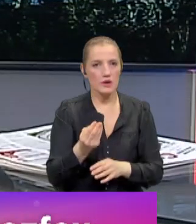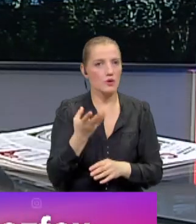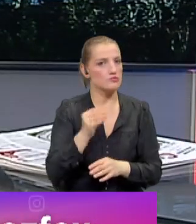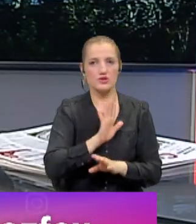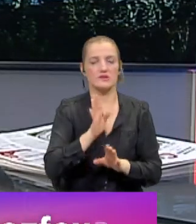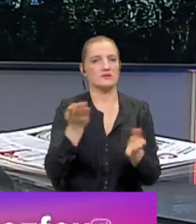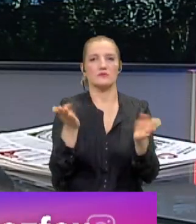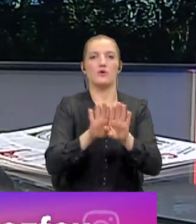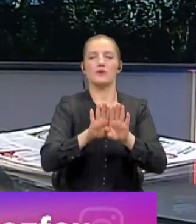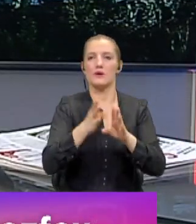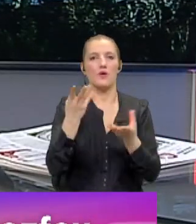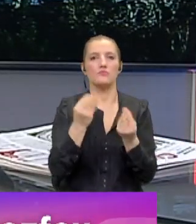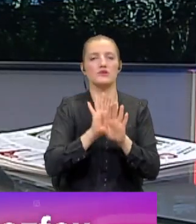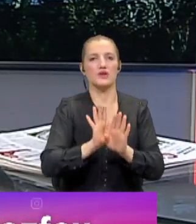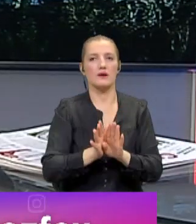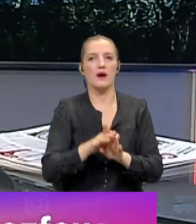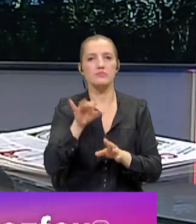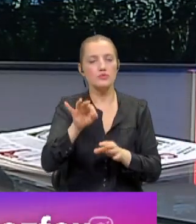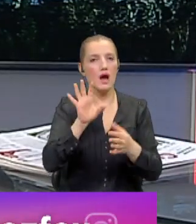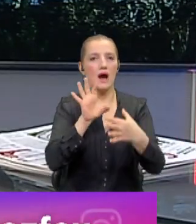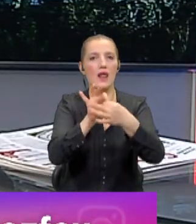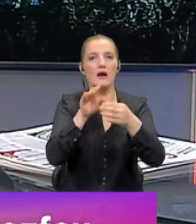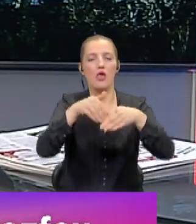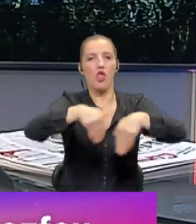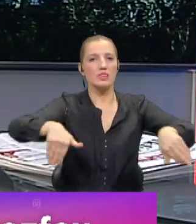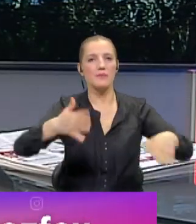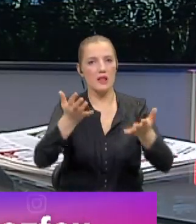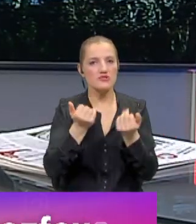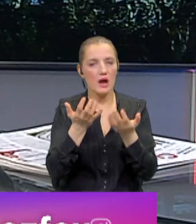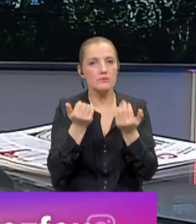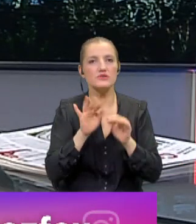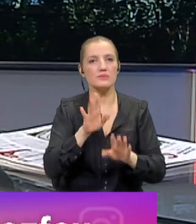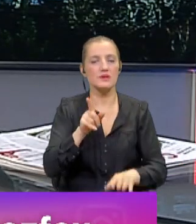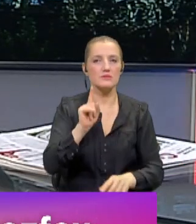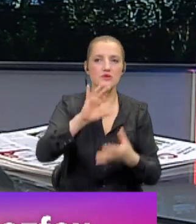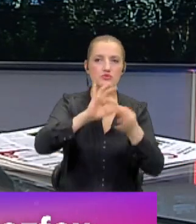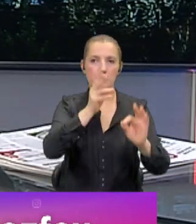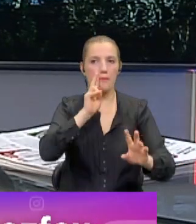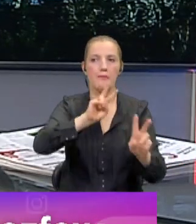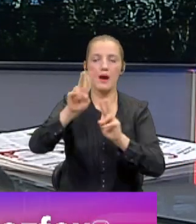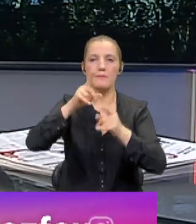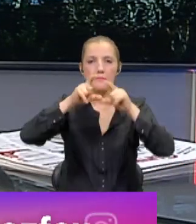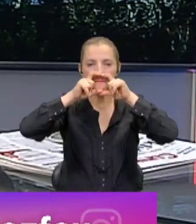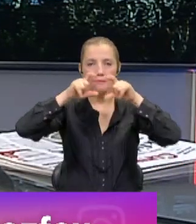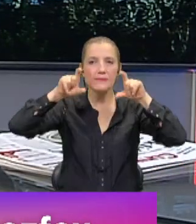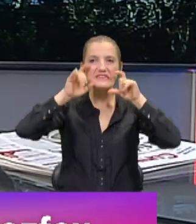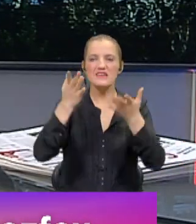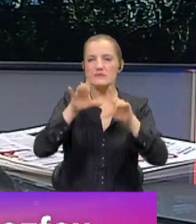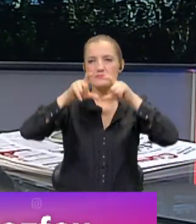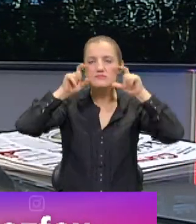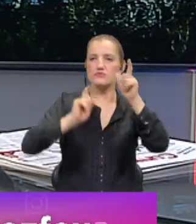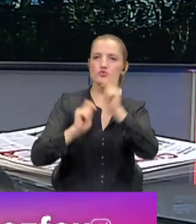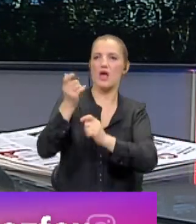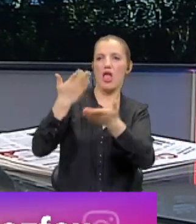Öyle gözüküyor gitmeyeceğiz ama bununla ilgili bir önlem alacak mıyız bu cümlelere bakarsanız maskenin nasıl takılacağını anlatıyor